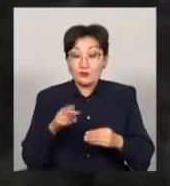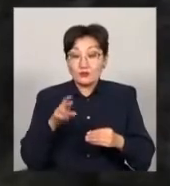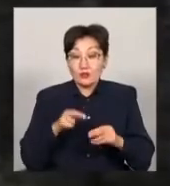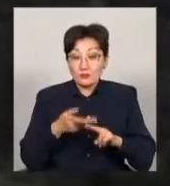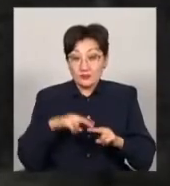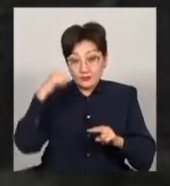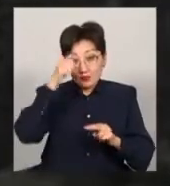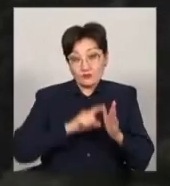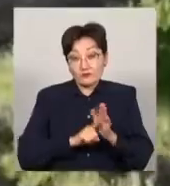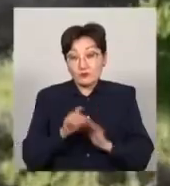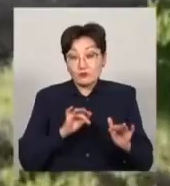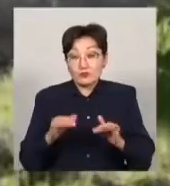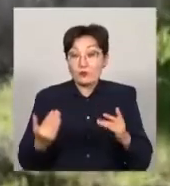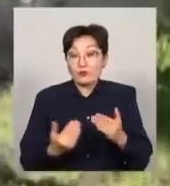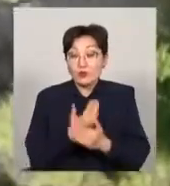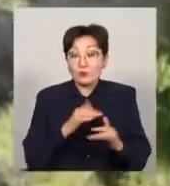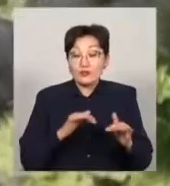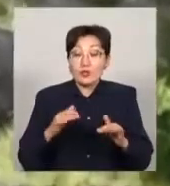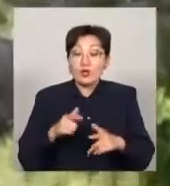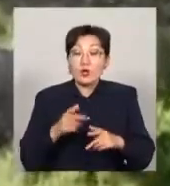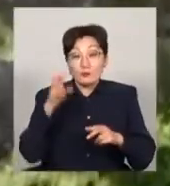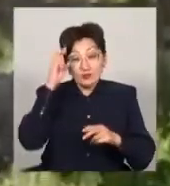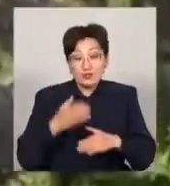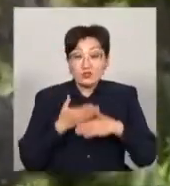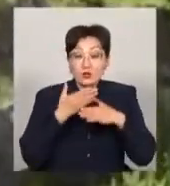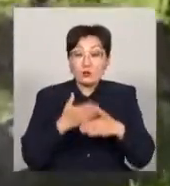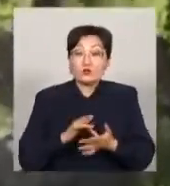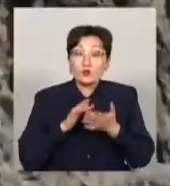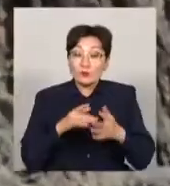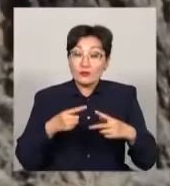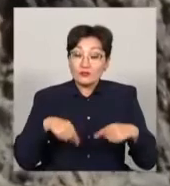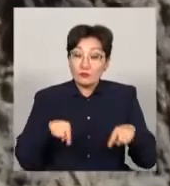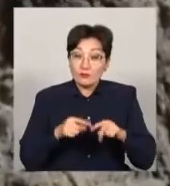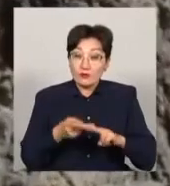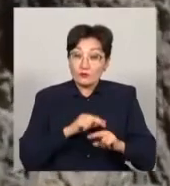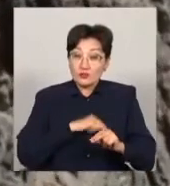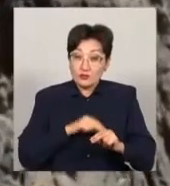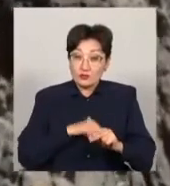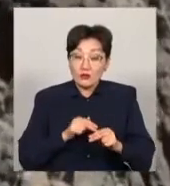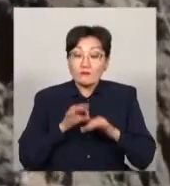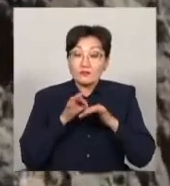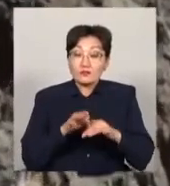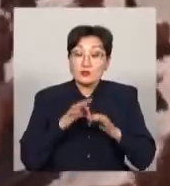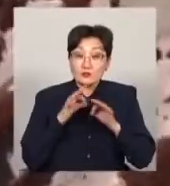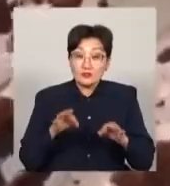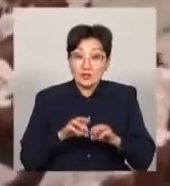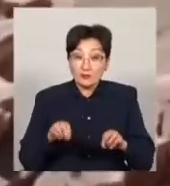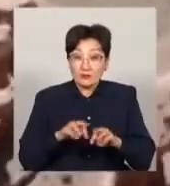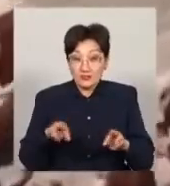этого года начали действовать новые меры господдержки в тур отрасли работа в этом направлении ведется отметил доволен